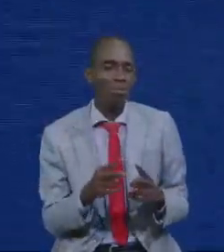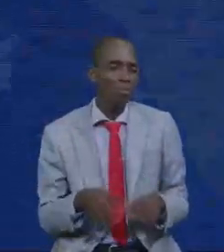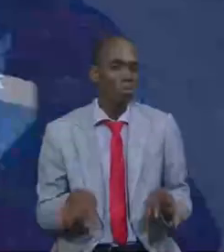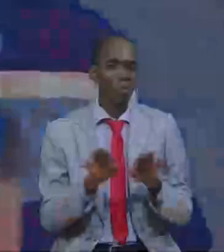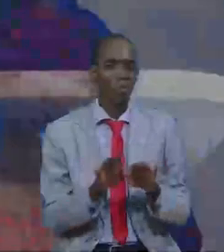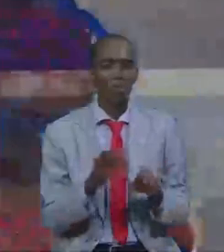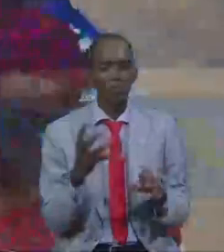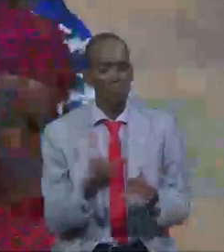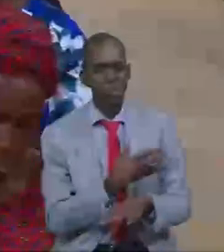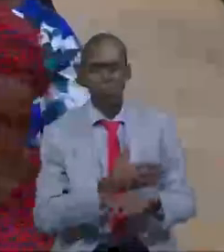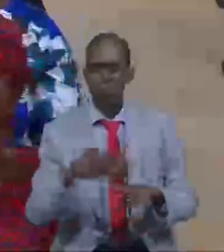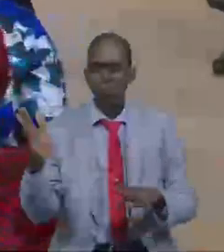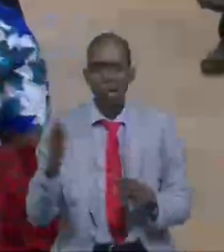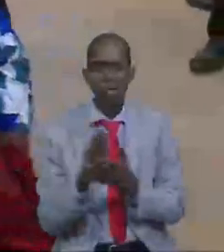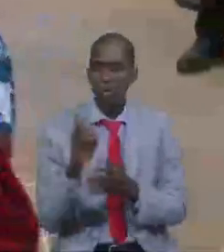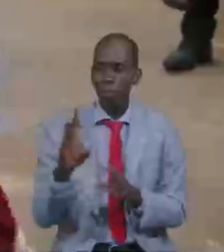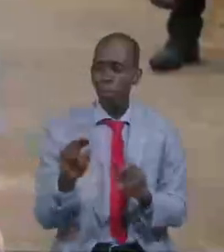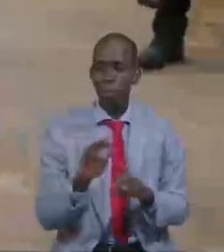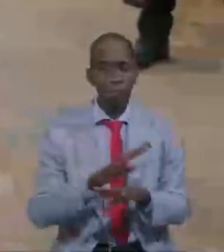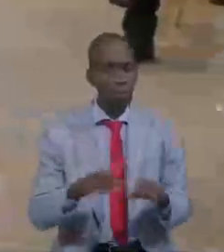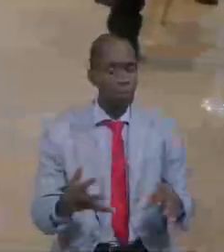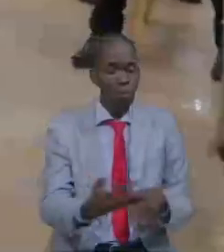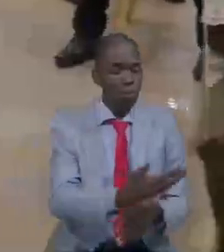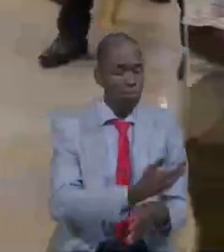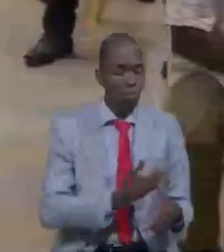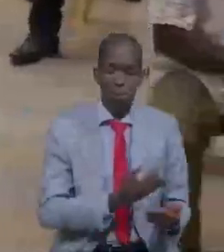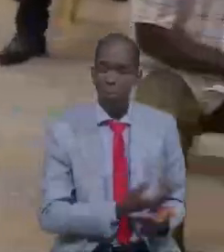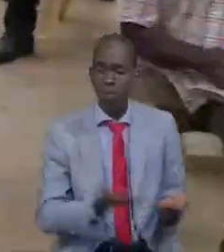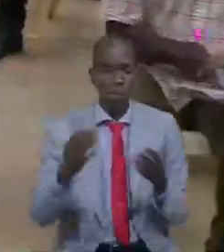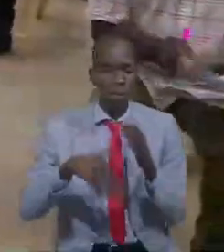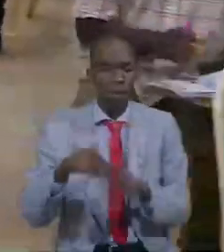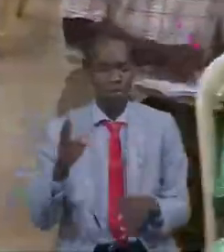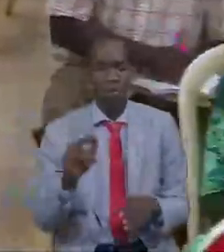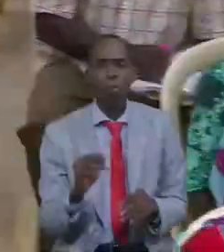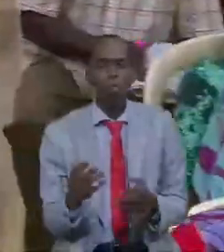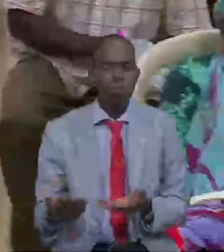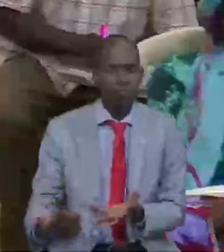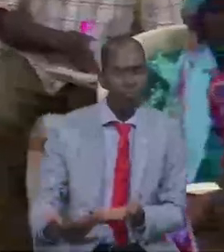Quelqu'un dit ne les jetez pas. Et il rassemble tous ces bouts de papier.